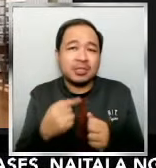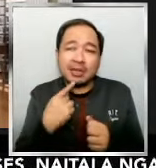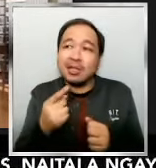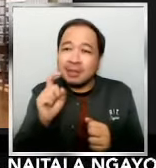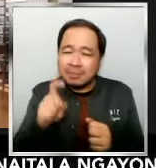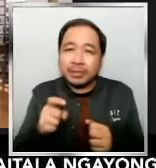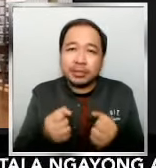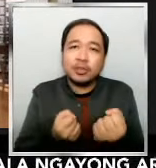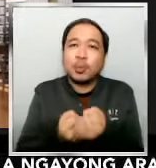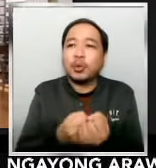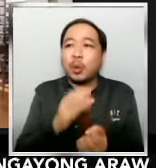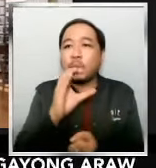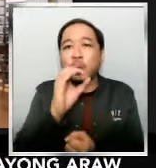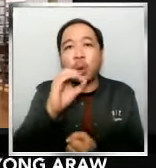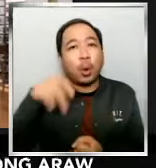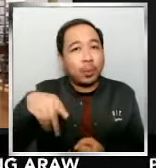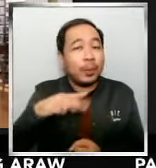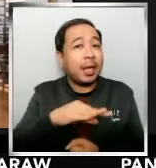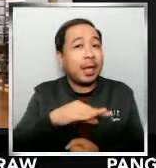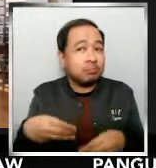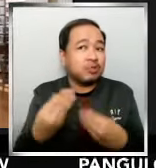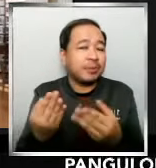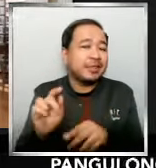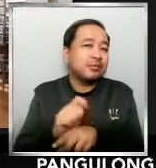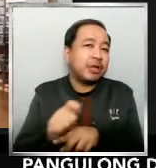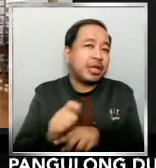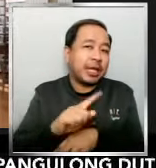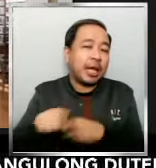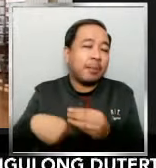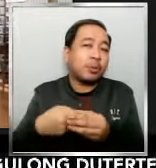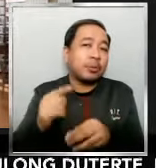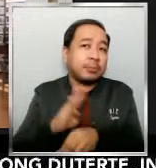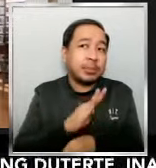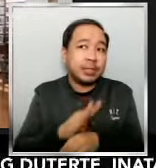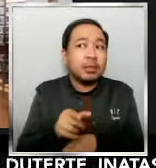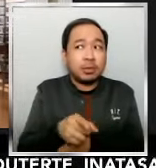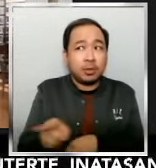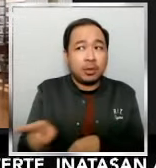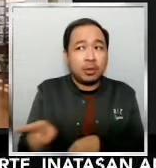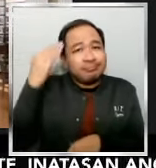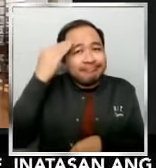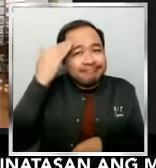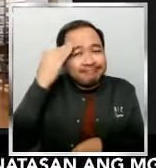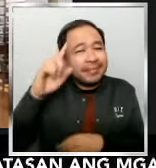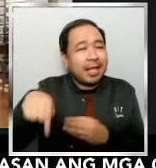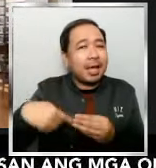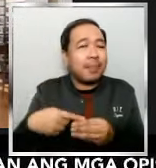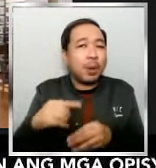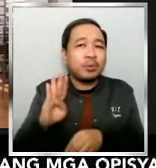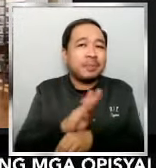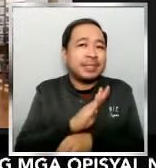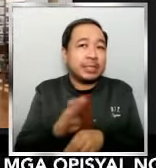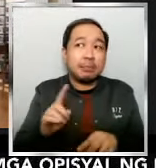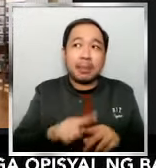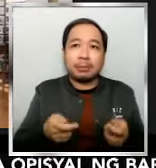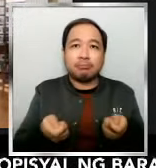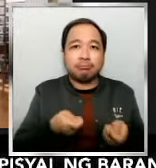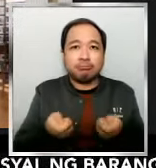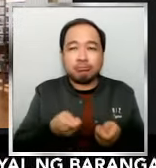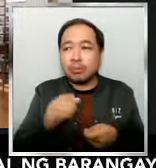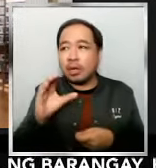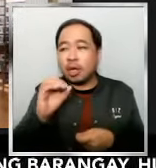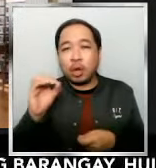kooperatiba at bigyan ng business training. Marunong sila magnegosyo, pero doon sa pagpatakbo yung administration ng co-op, doon